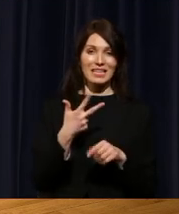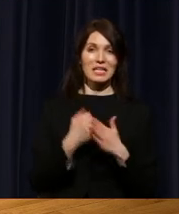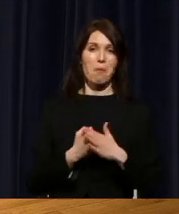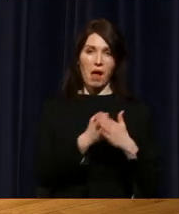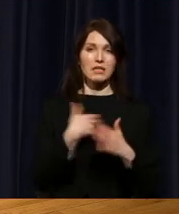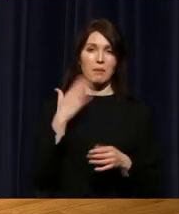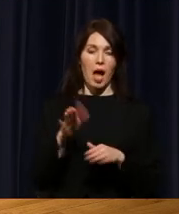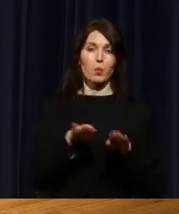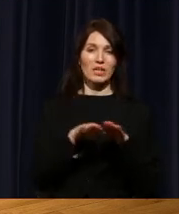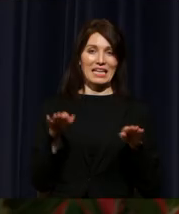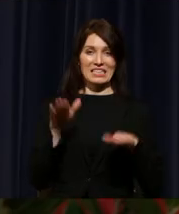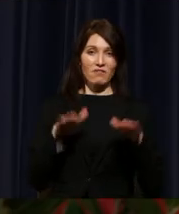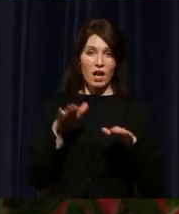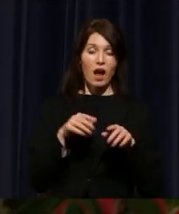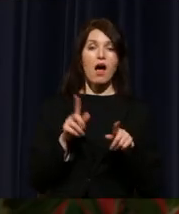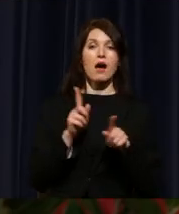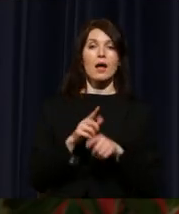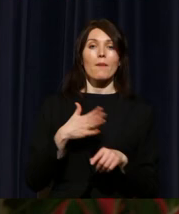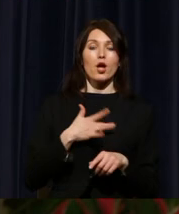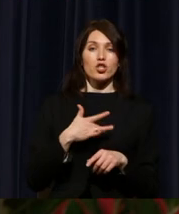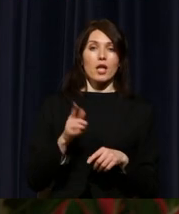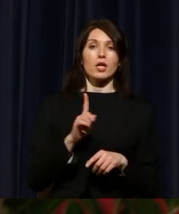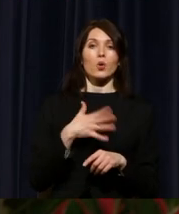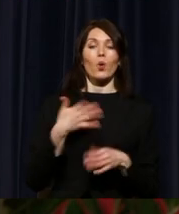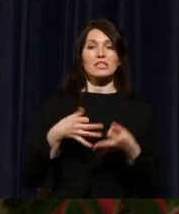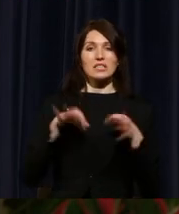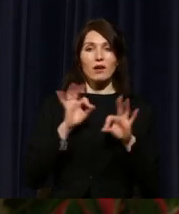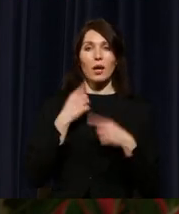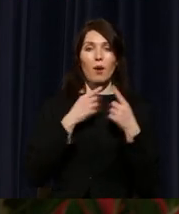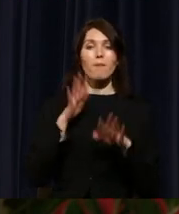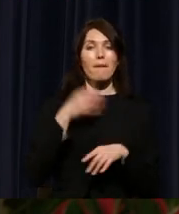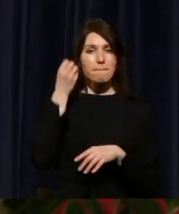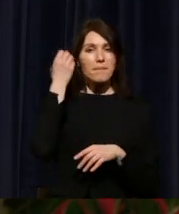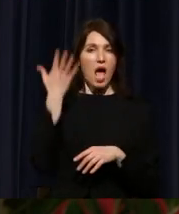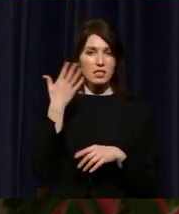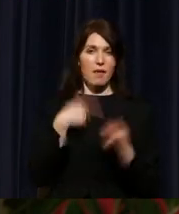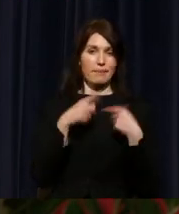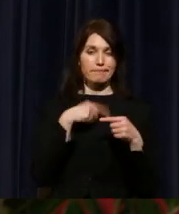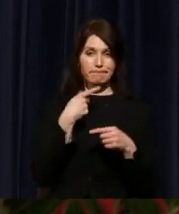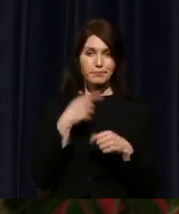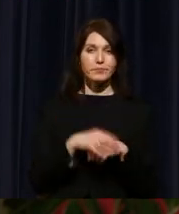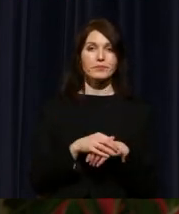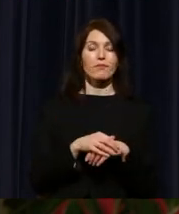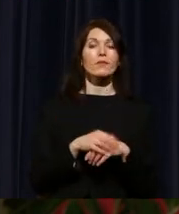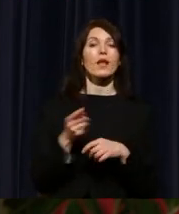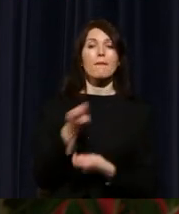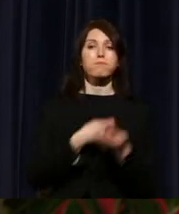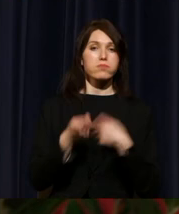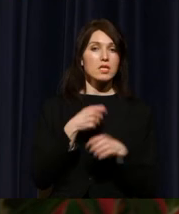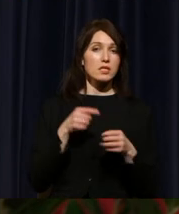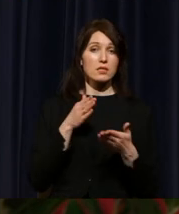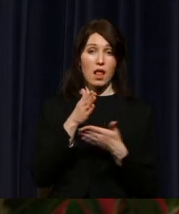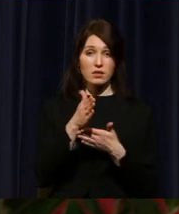tādā līdzsvarā. Un te, man liekas, arī ļoti svarīgi mazliet par tām prasmēm atgriežoties, teiksim, tajā biznesā arī